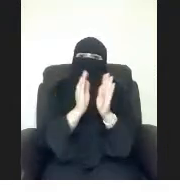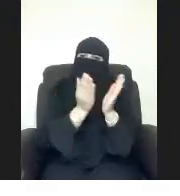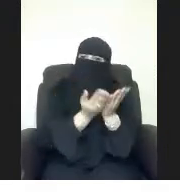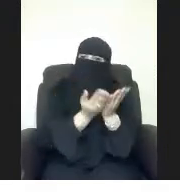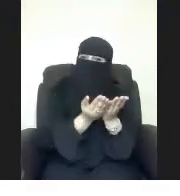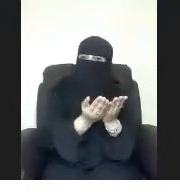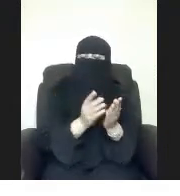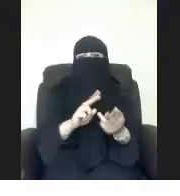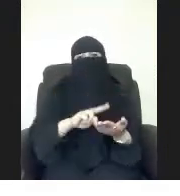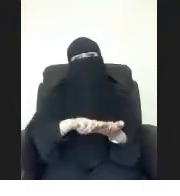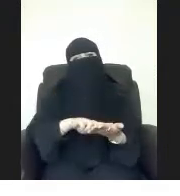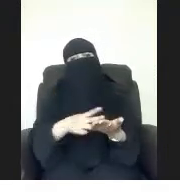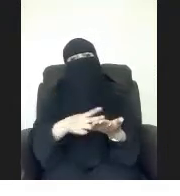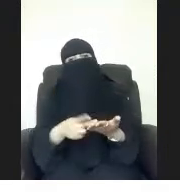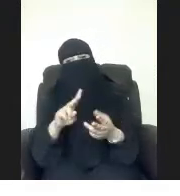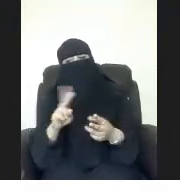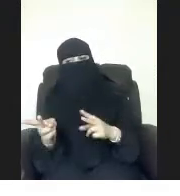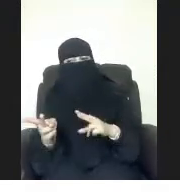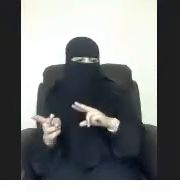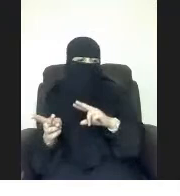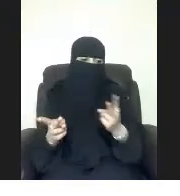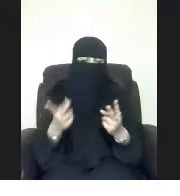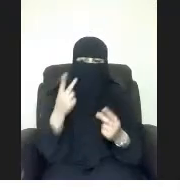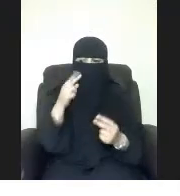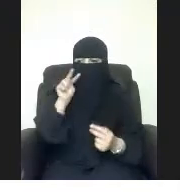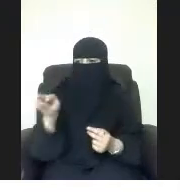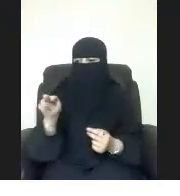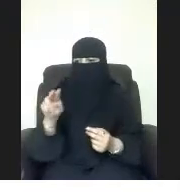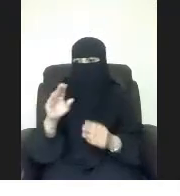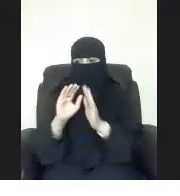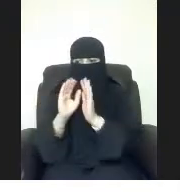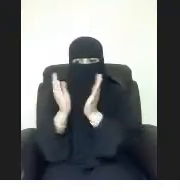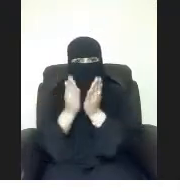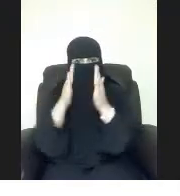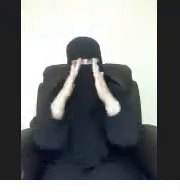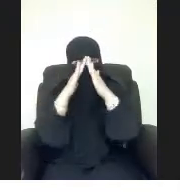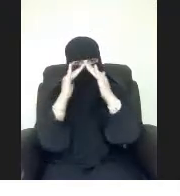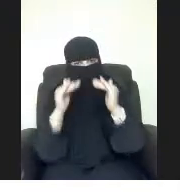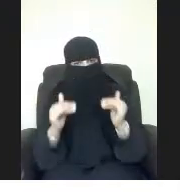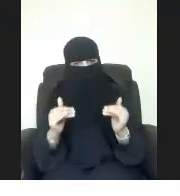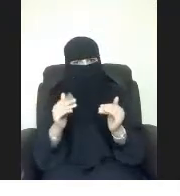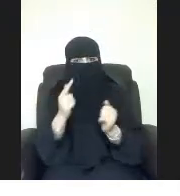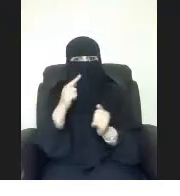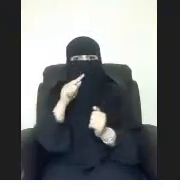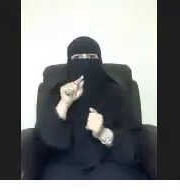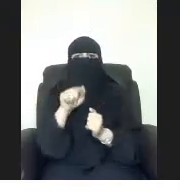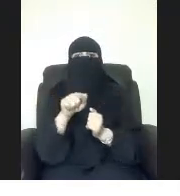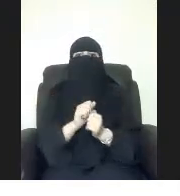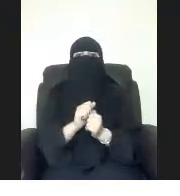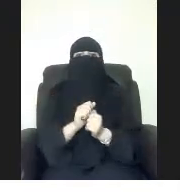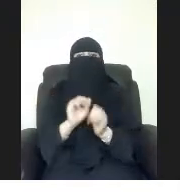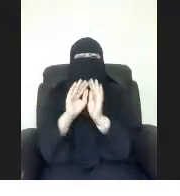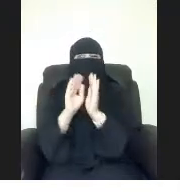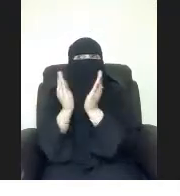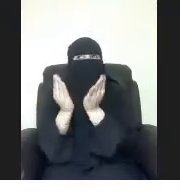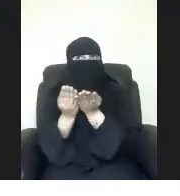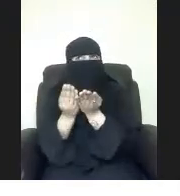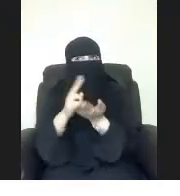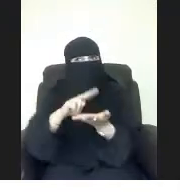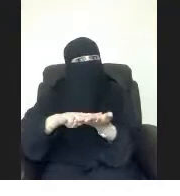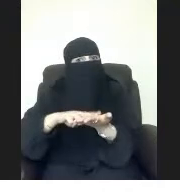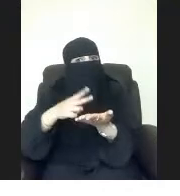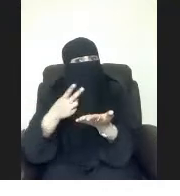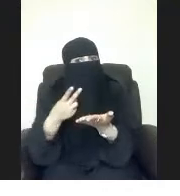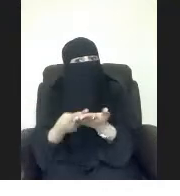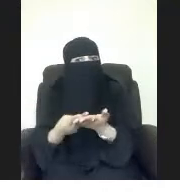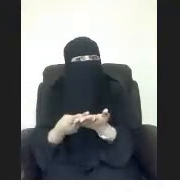هذا الشكل، في استراتيجية التدريس بالفصل المقلوب يمكن للطلاب إنهاء المستوى الأدنى من